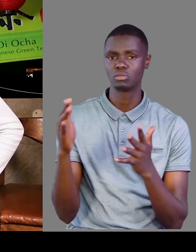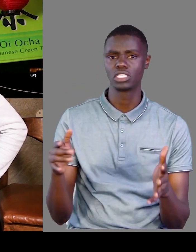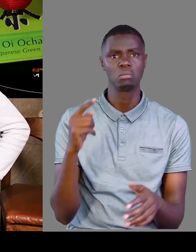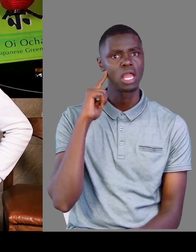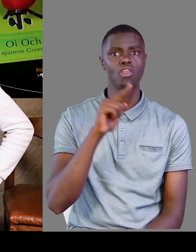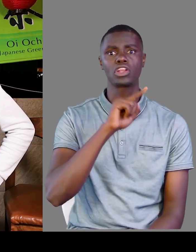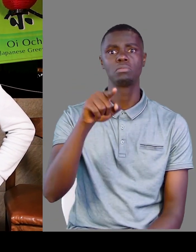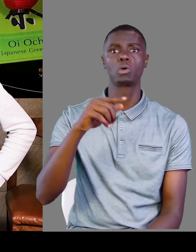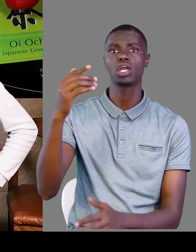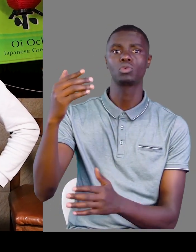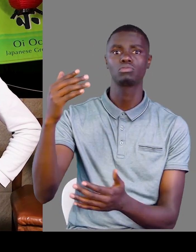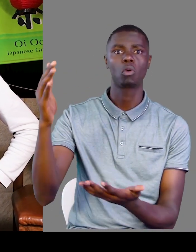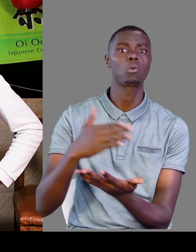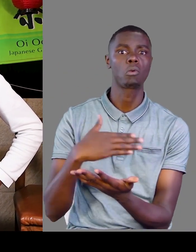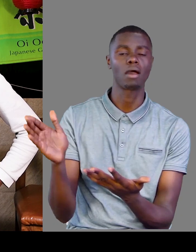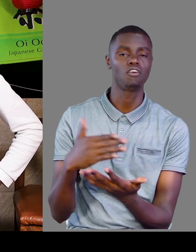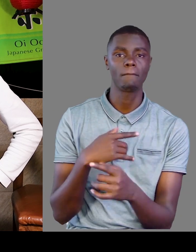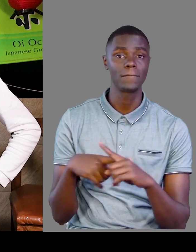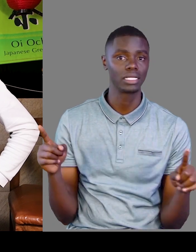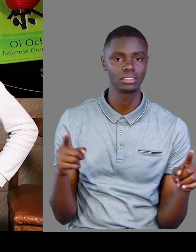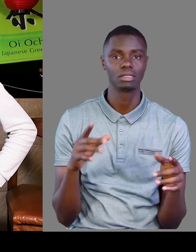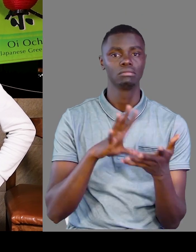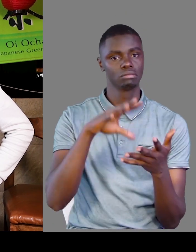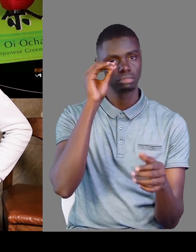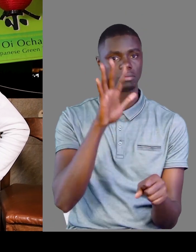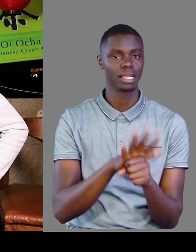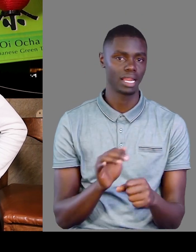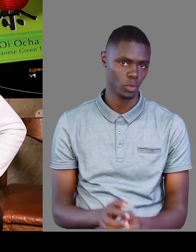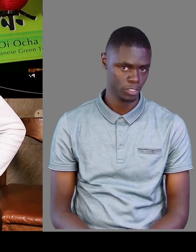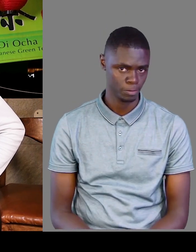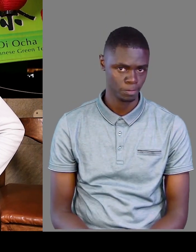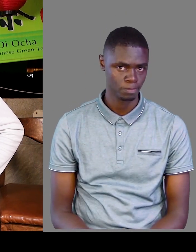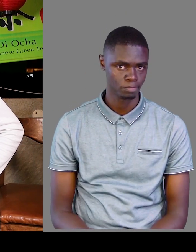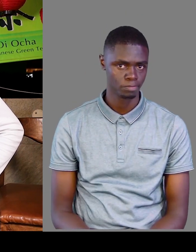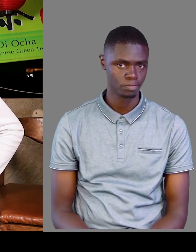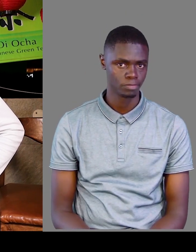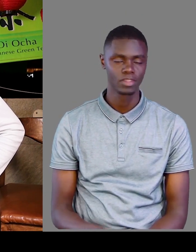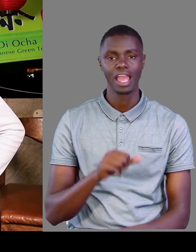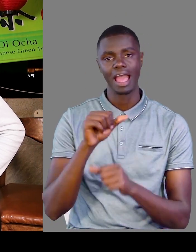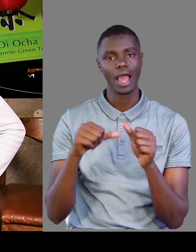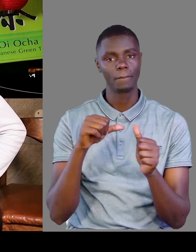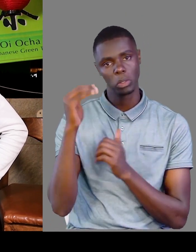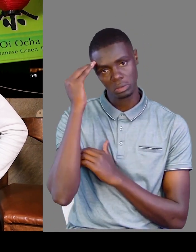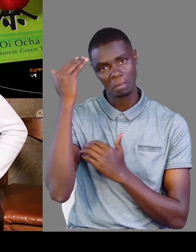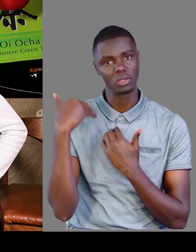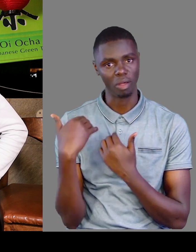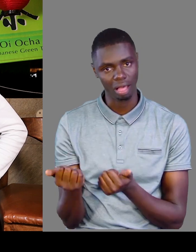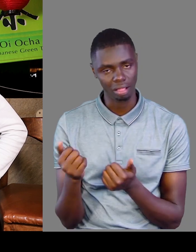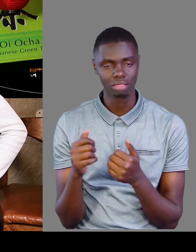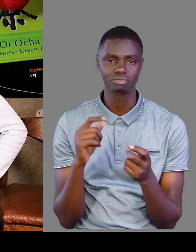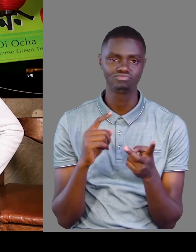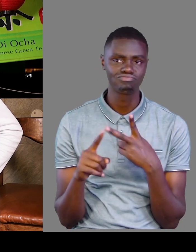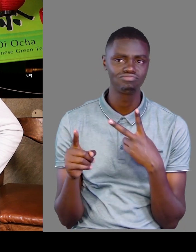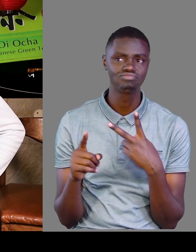nilikuwa nafikiri nimekuja tu kuperform maybe kitu kama hiyo, but nimelearn a lot sana. Kweli. Hizo mambo za mental health and